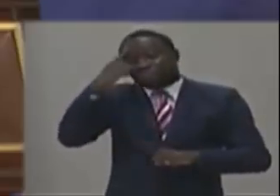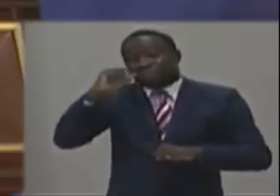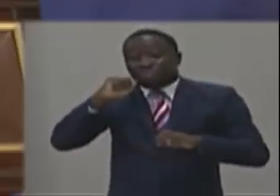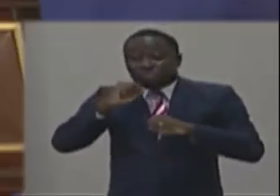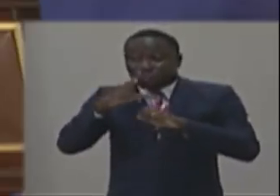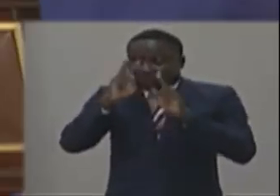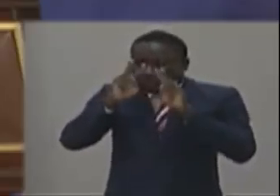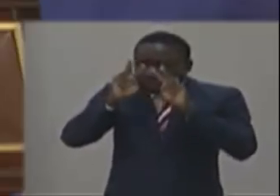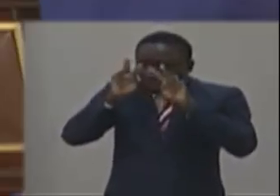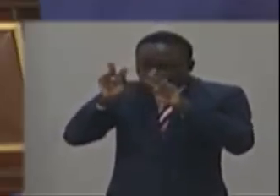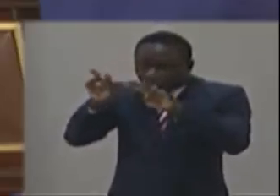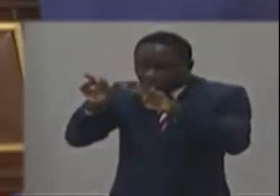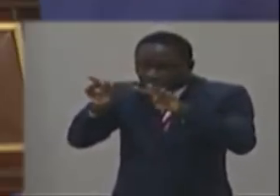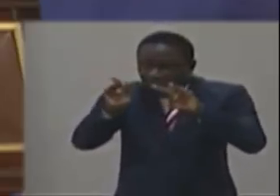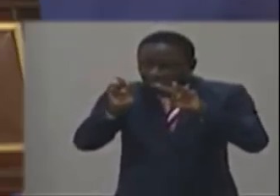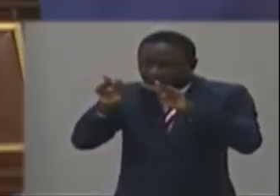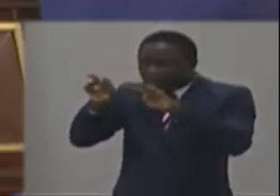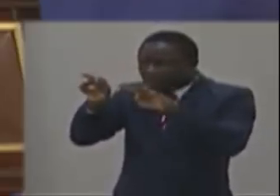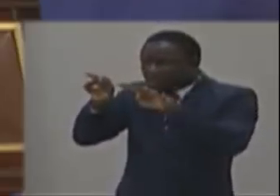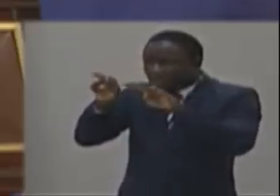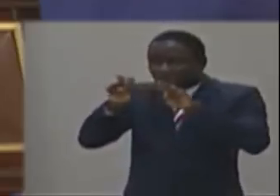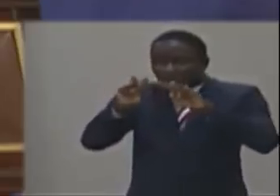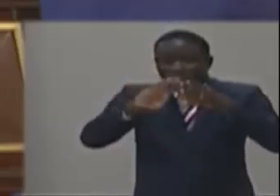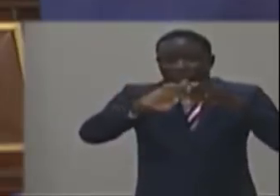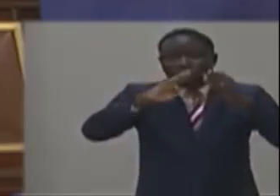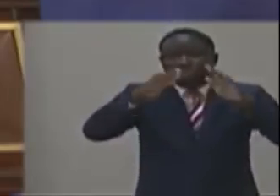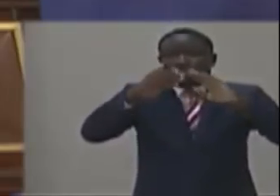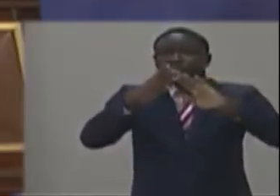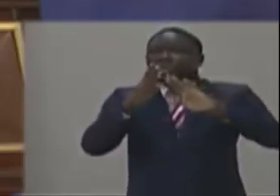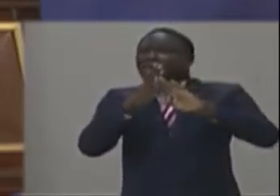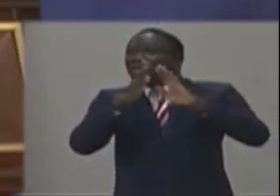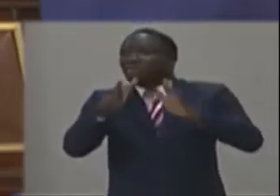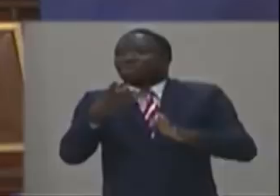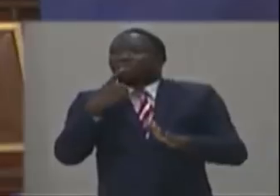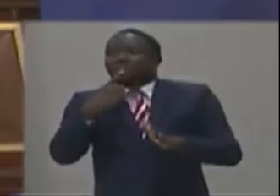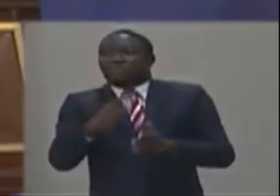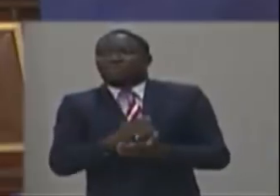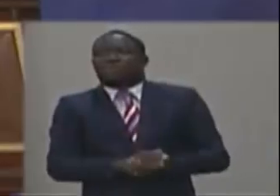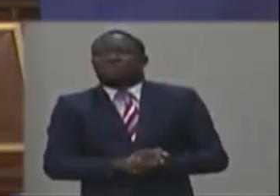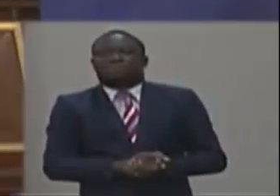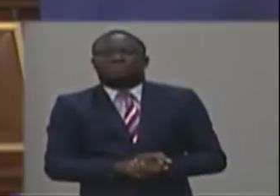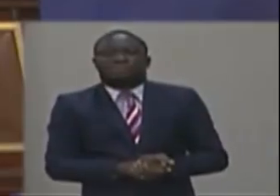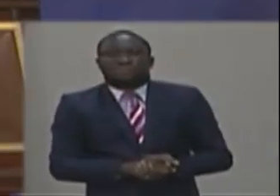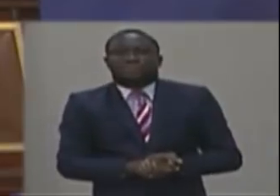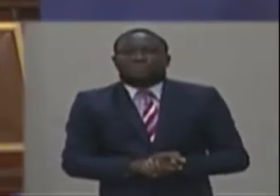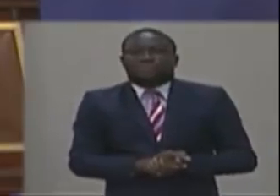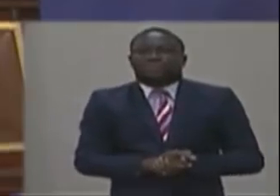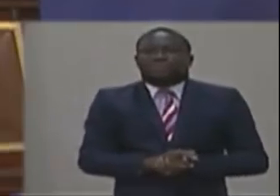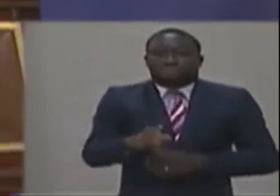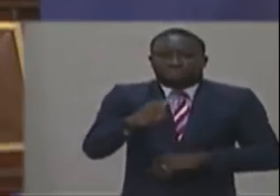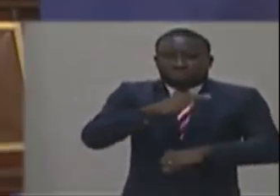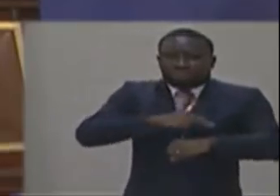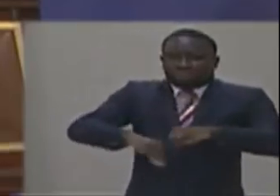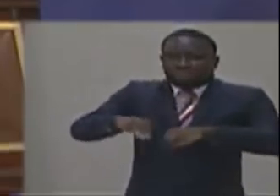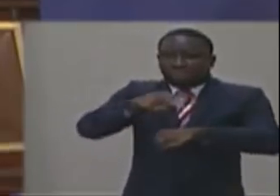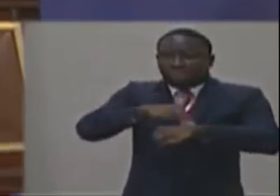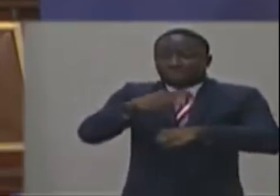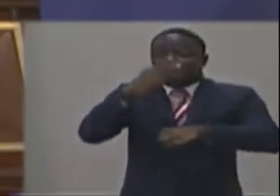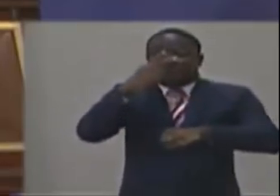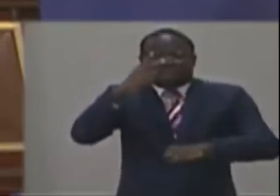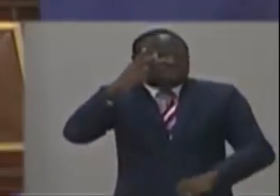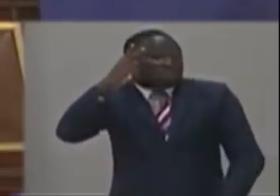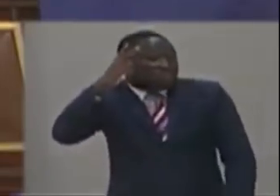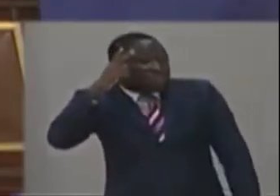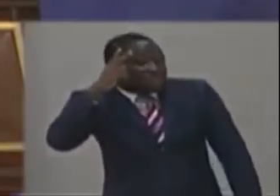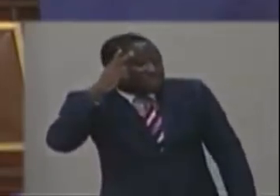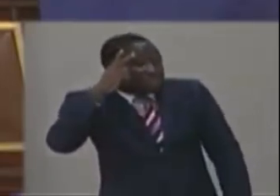le voyage garder zone agricole, je pourrais le citer là. Ministre, vous regardez, vous